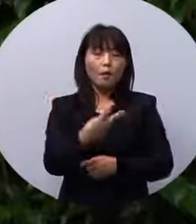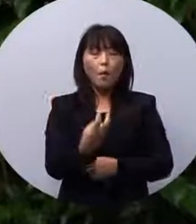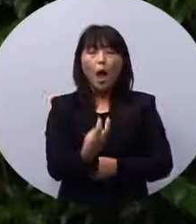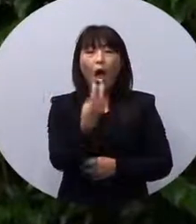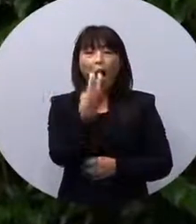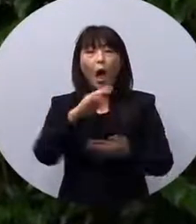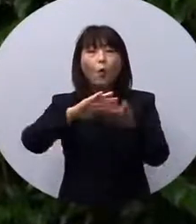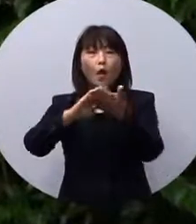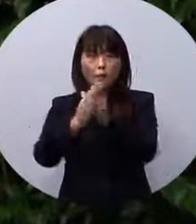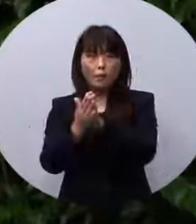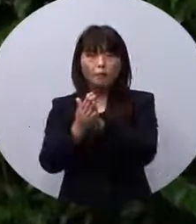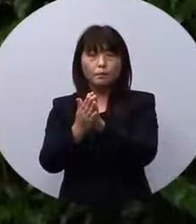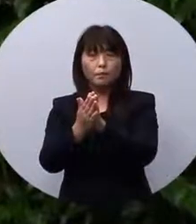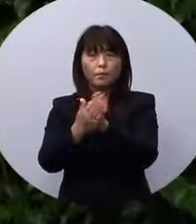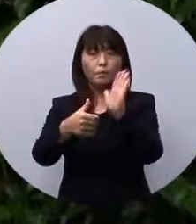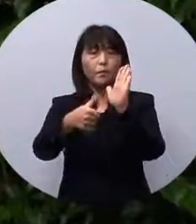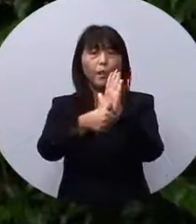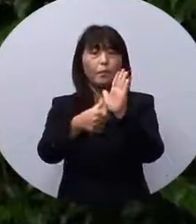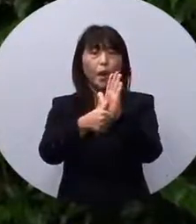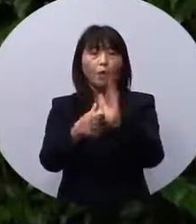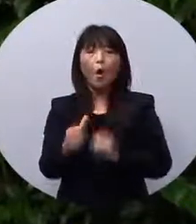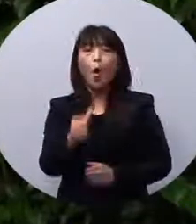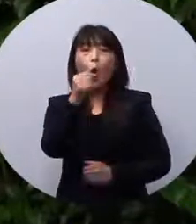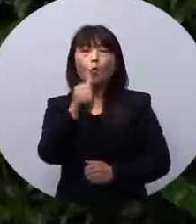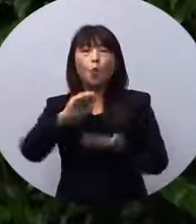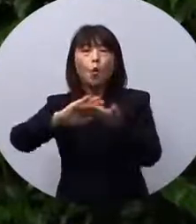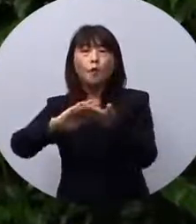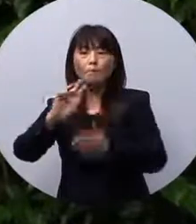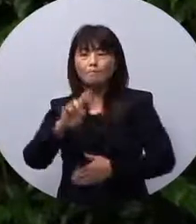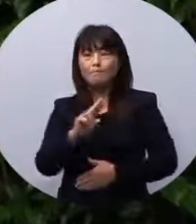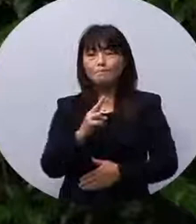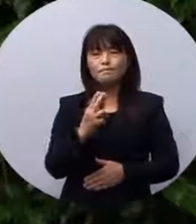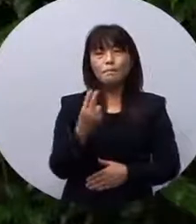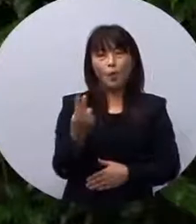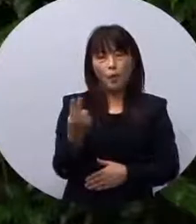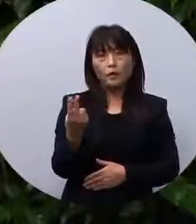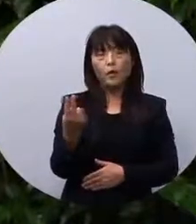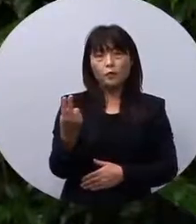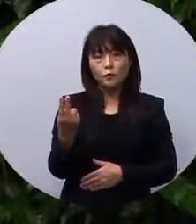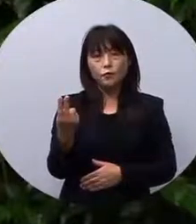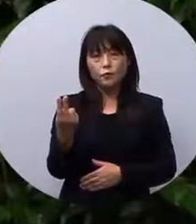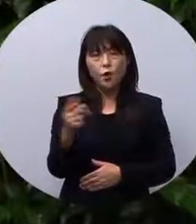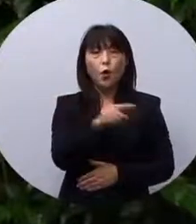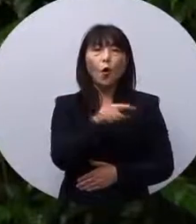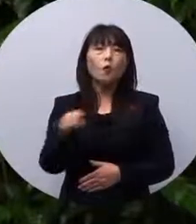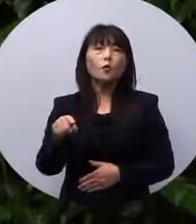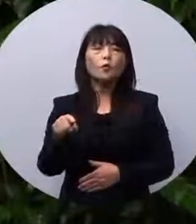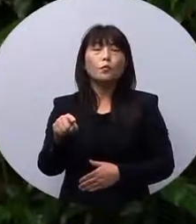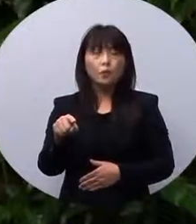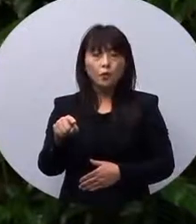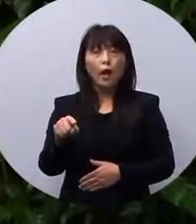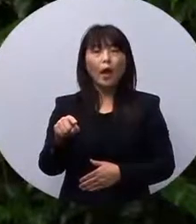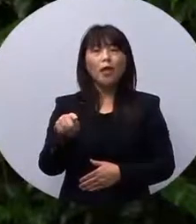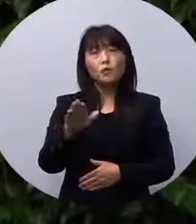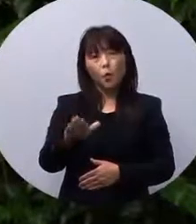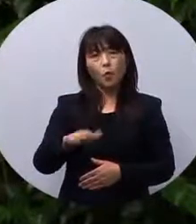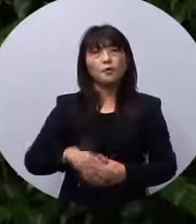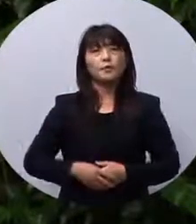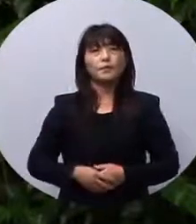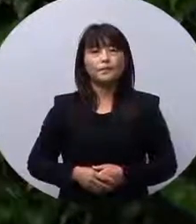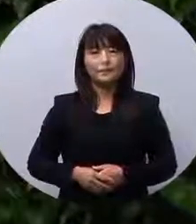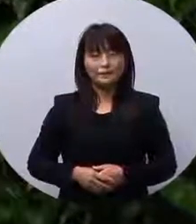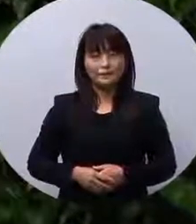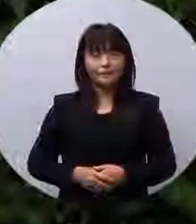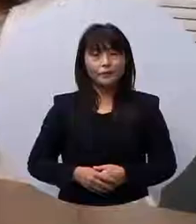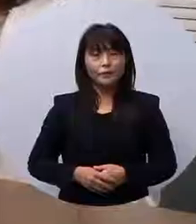川県では県の名前を、うどん県と、していると、こういった取り組みが、行われているところでございます。